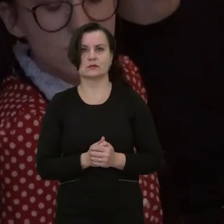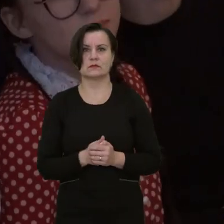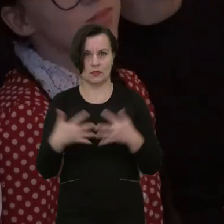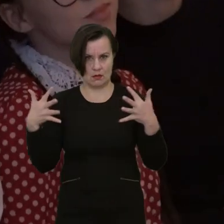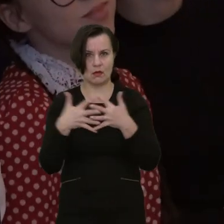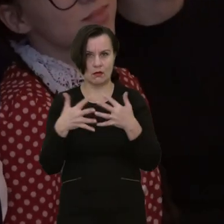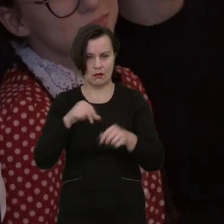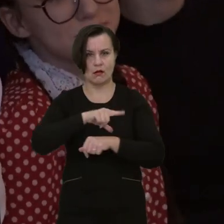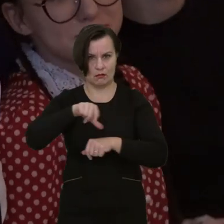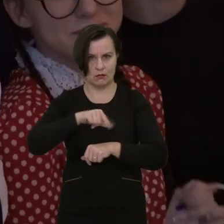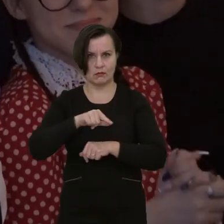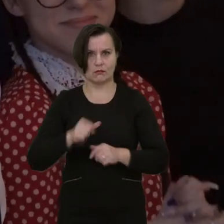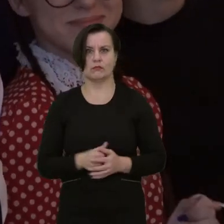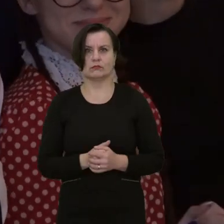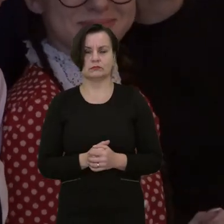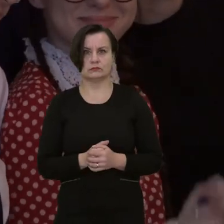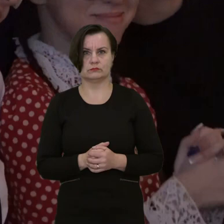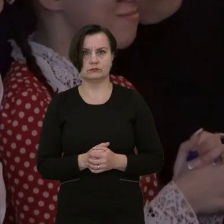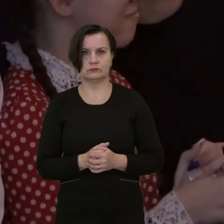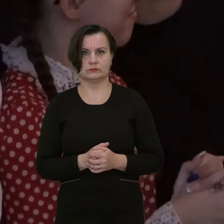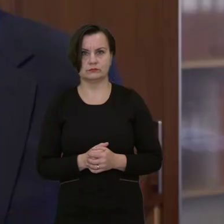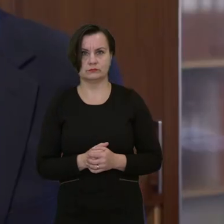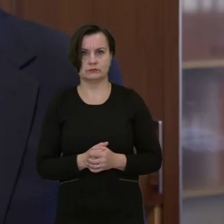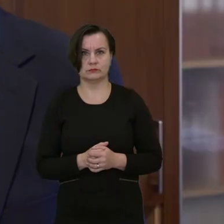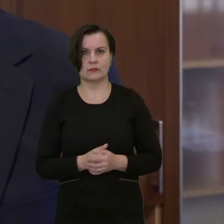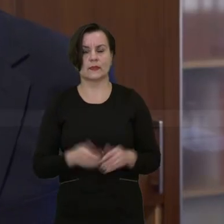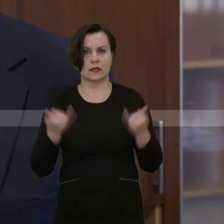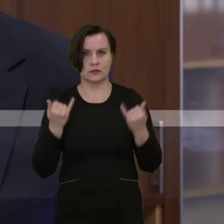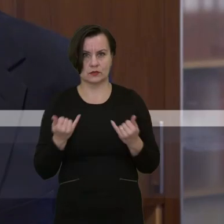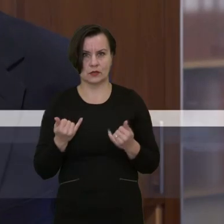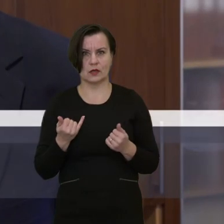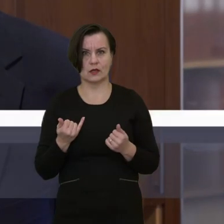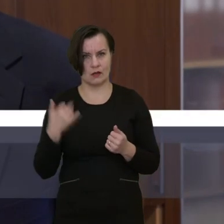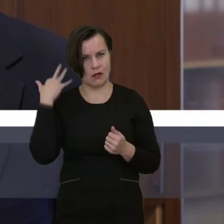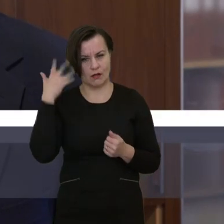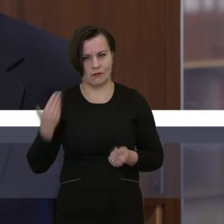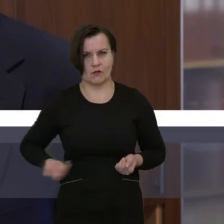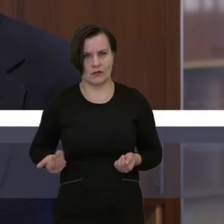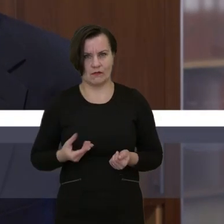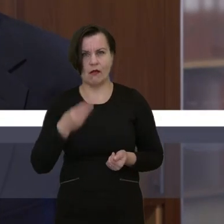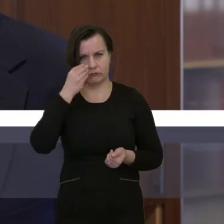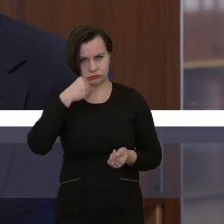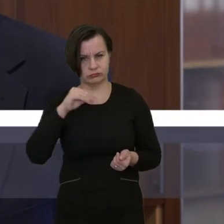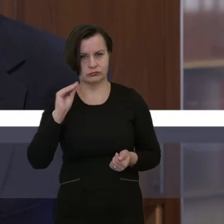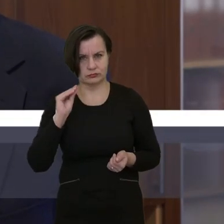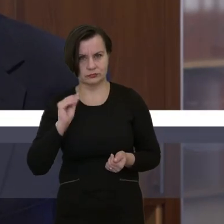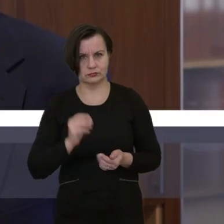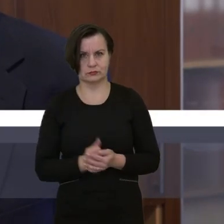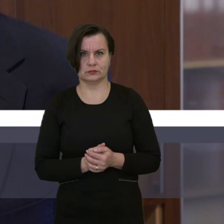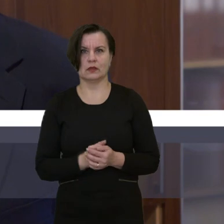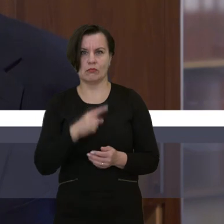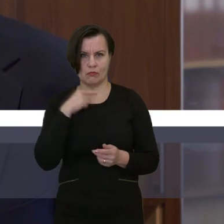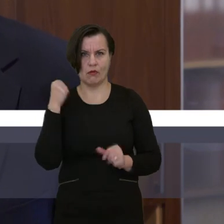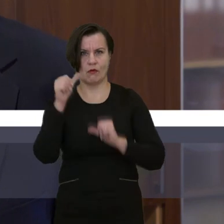1943 metais, tai būtent karo metais. Šiandien, manyčiau, gyvenam smagiai. Tai